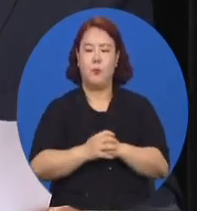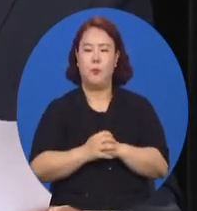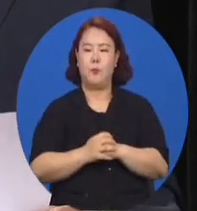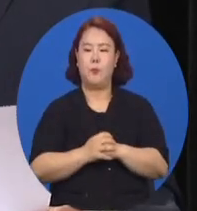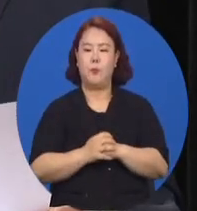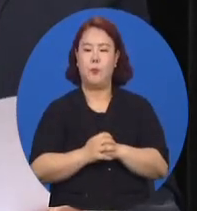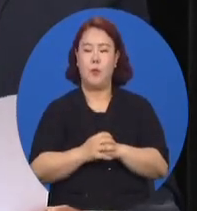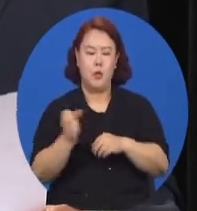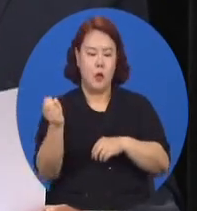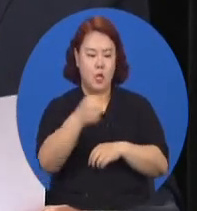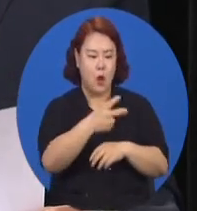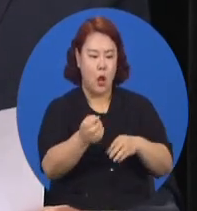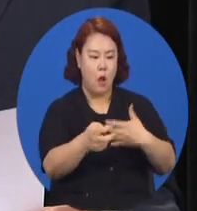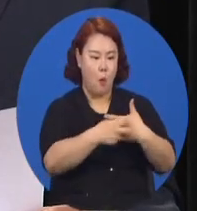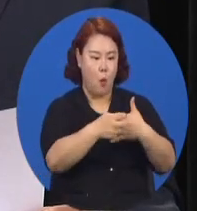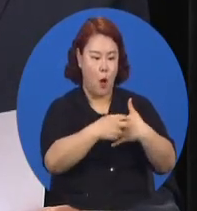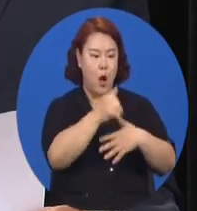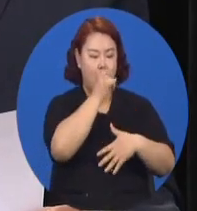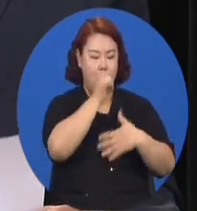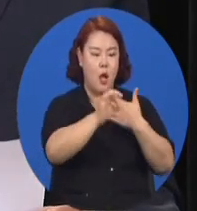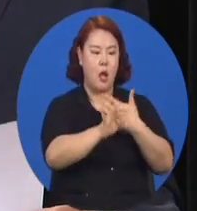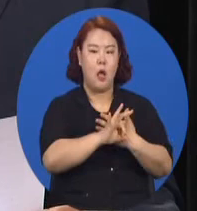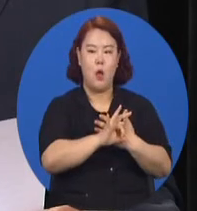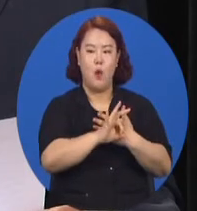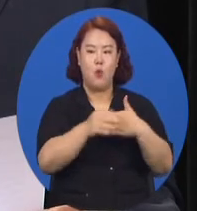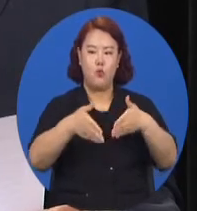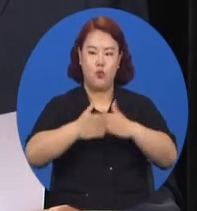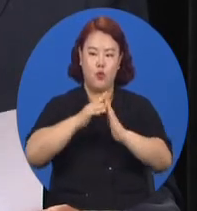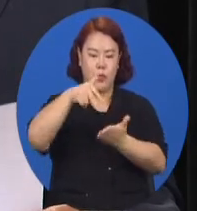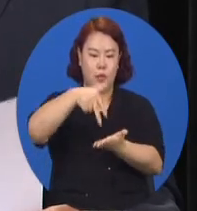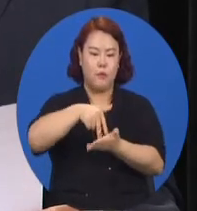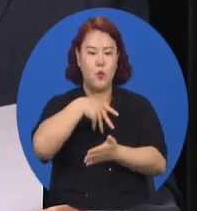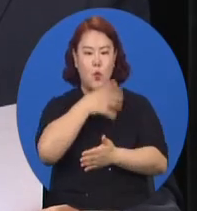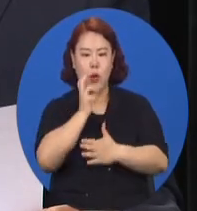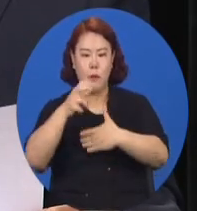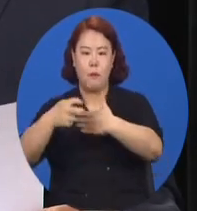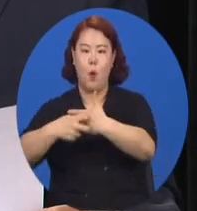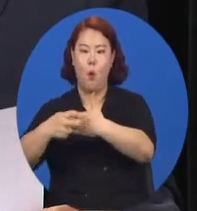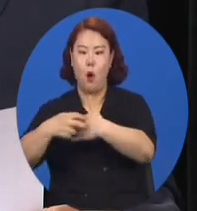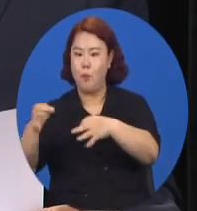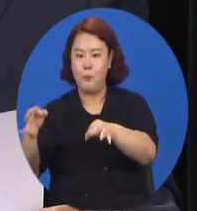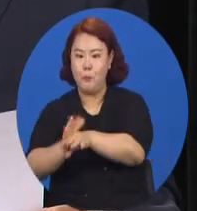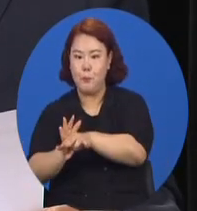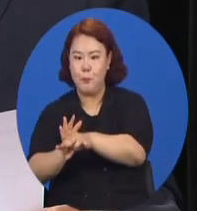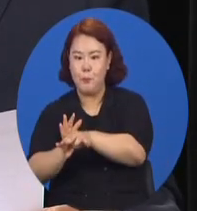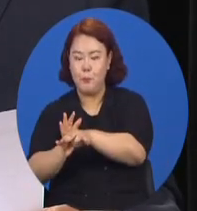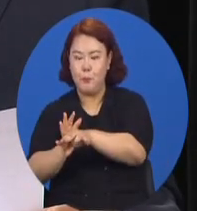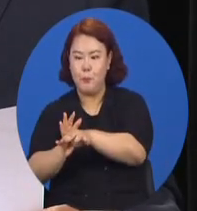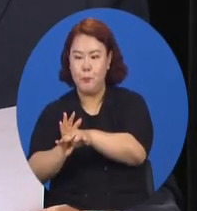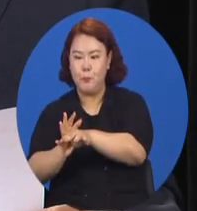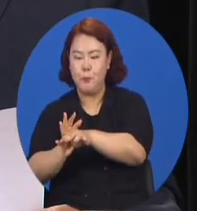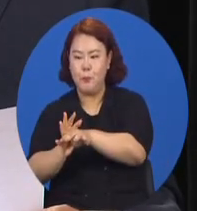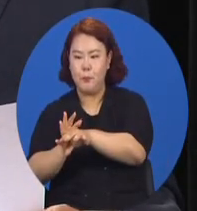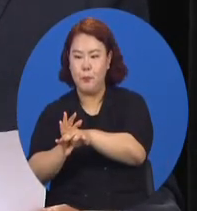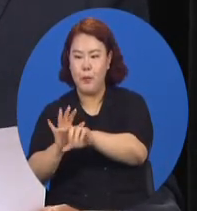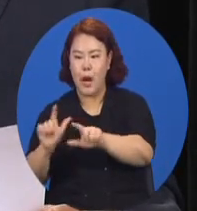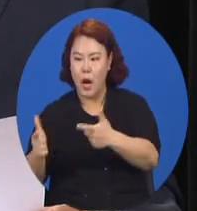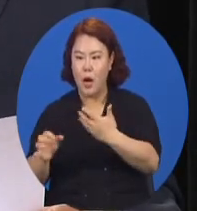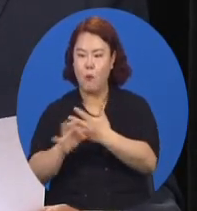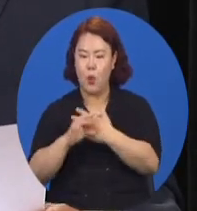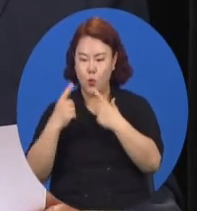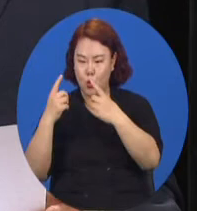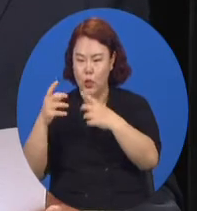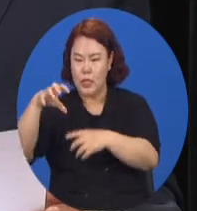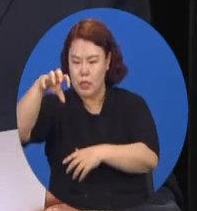이 재활병원이 있으면은 우리 군립 노인병원을 없애고 하려고 하는 것인지 아니면